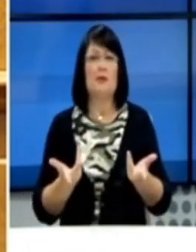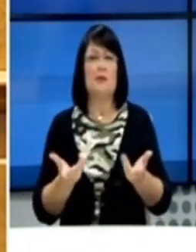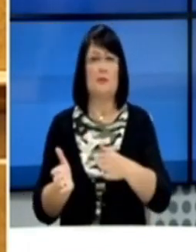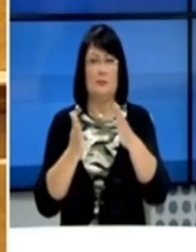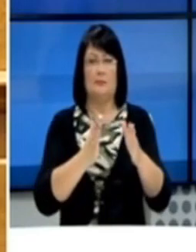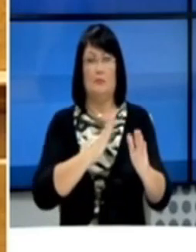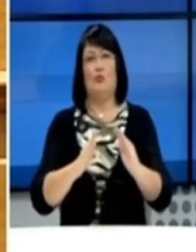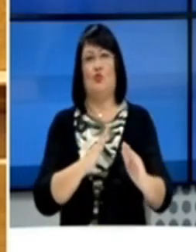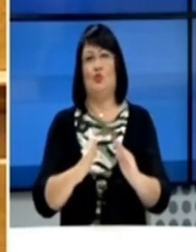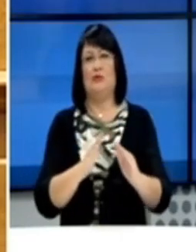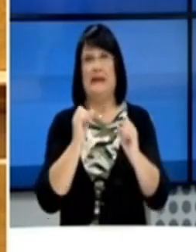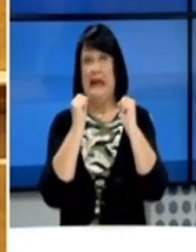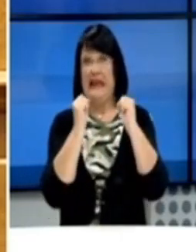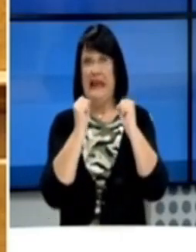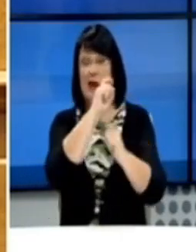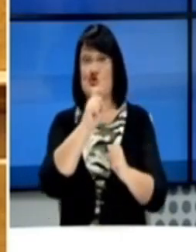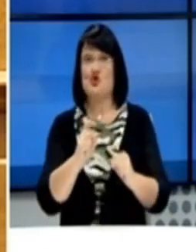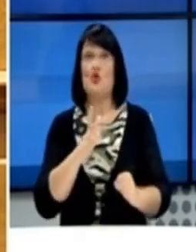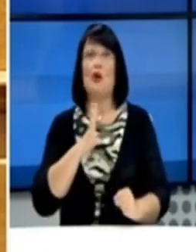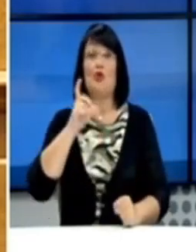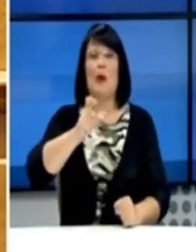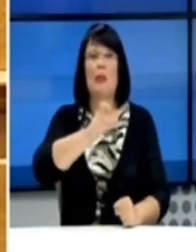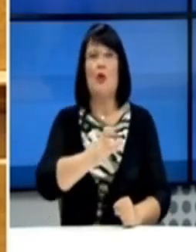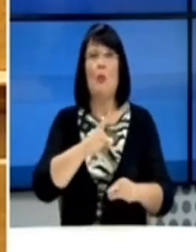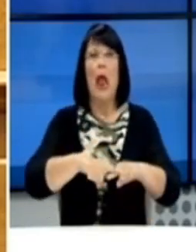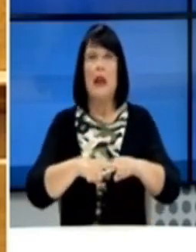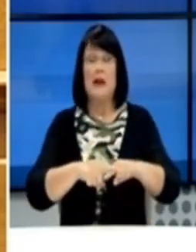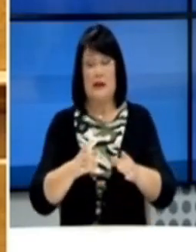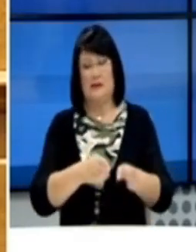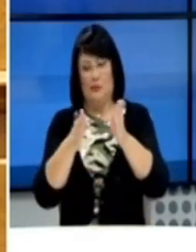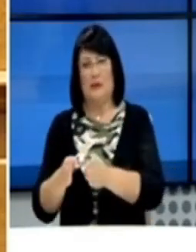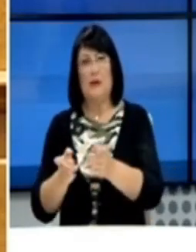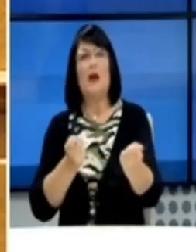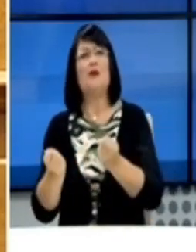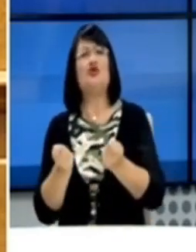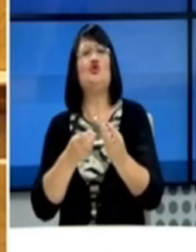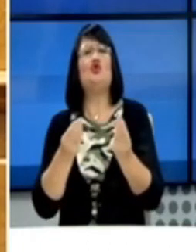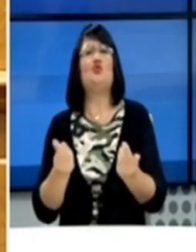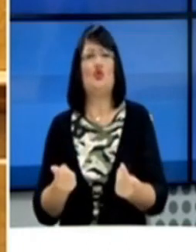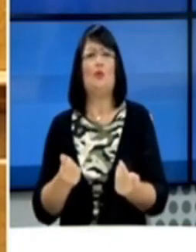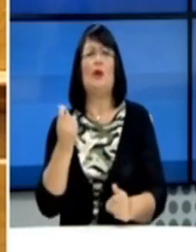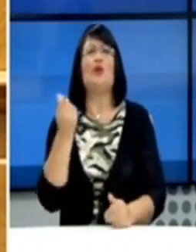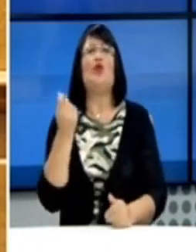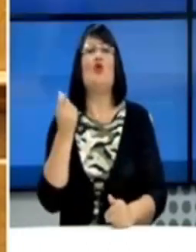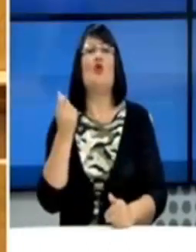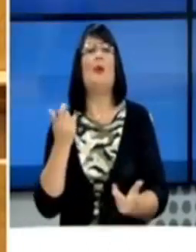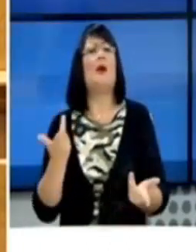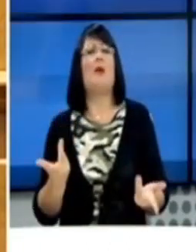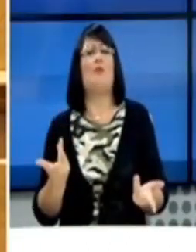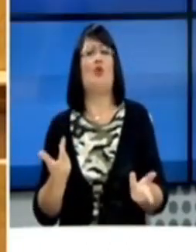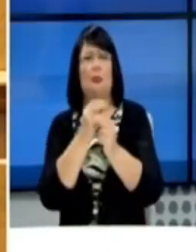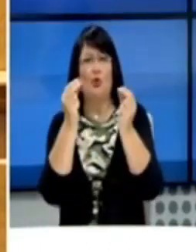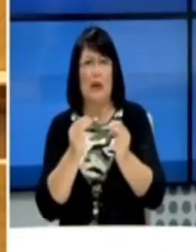μία η προστασία της υγείας, της ζωής των Ελλήνων πολιτών και από την άλλη η διαχείριση των οικονομικών συνεπειών της